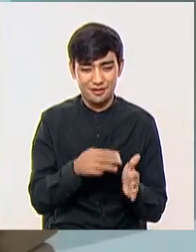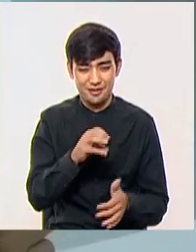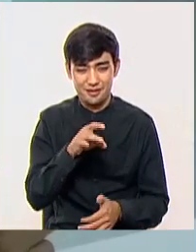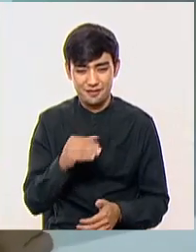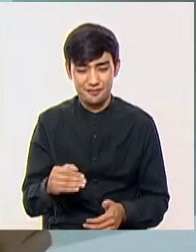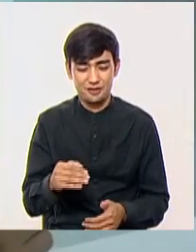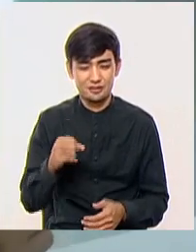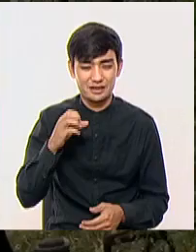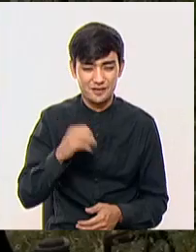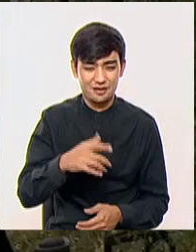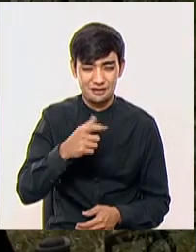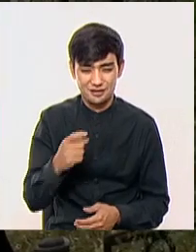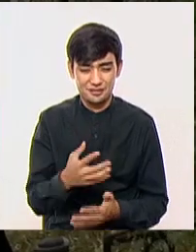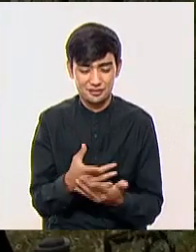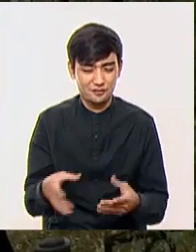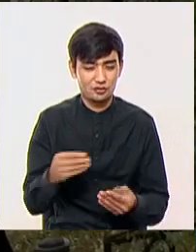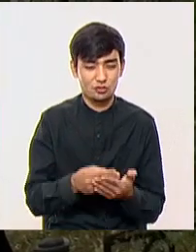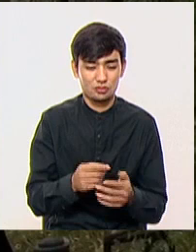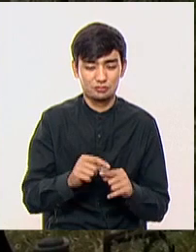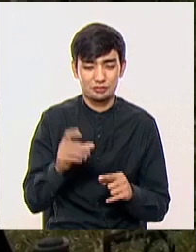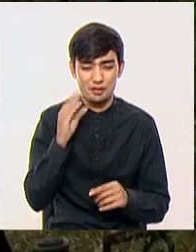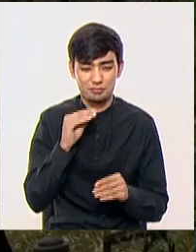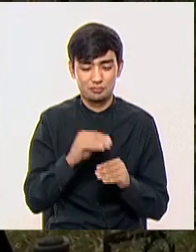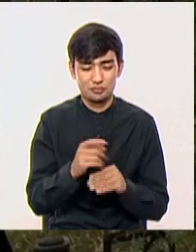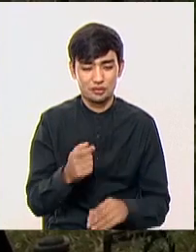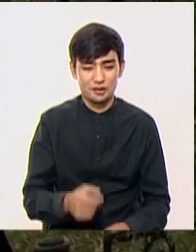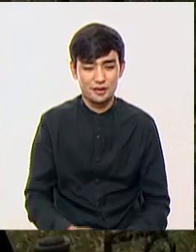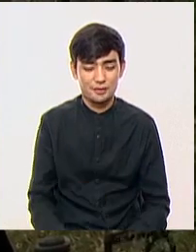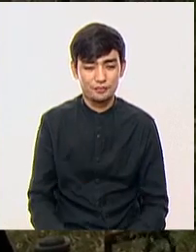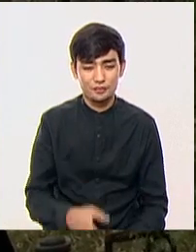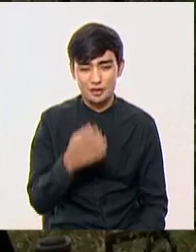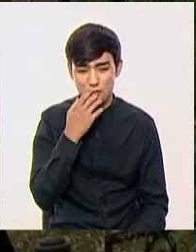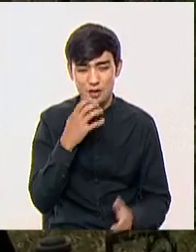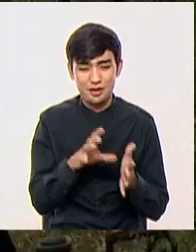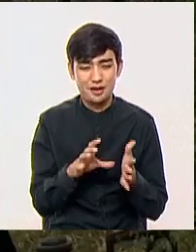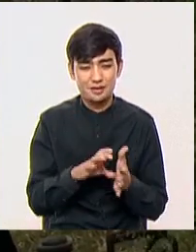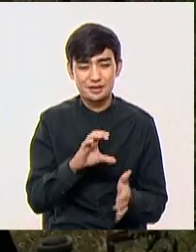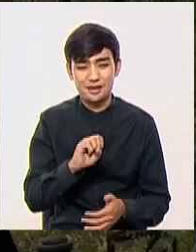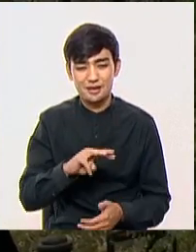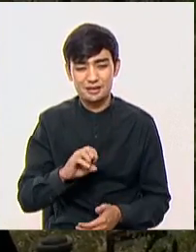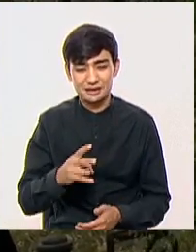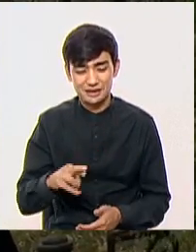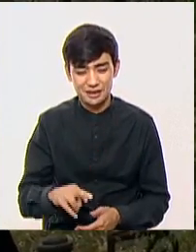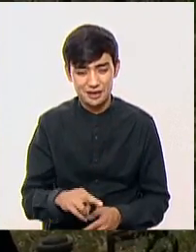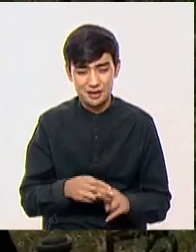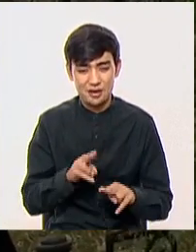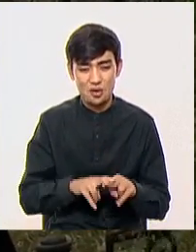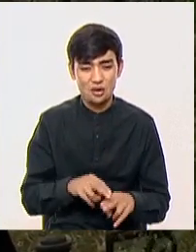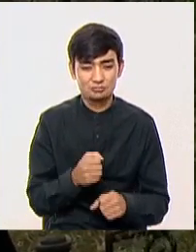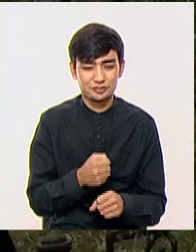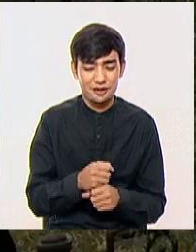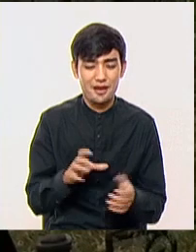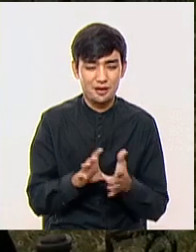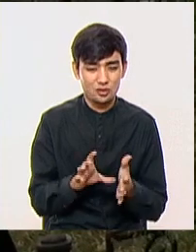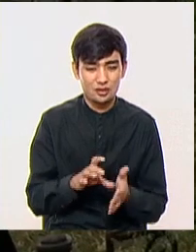на коммунальные услуги. Топливо используют теплоэнергостанции, которые производят